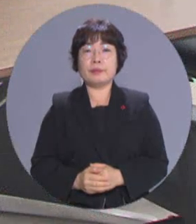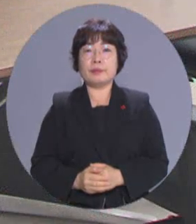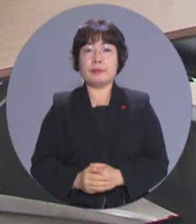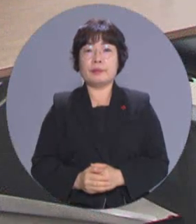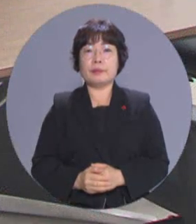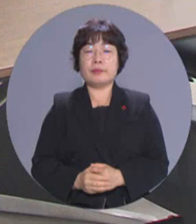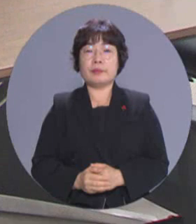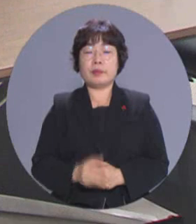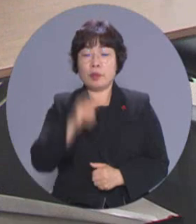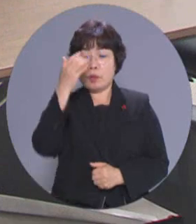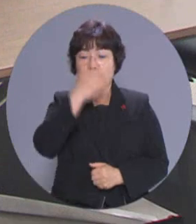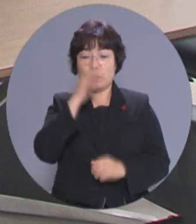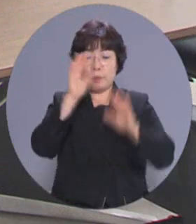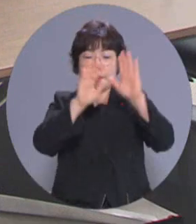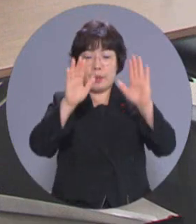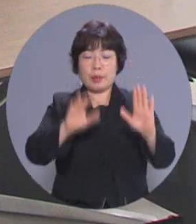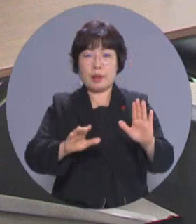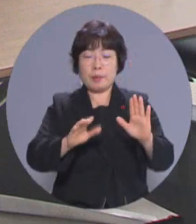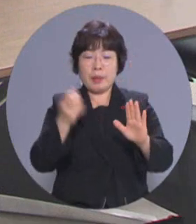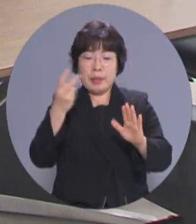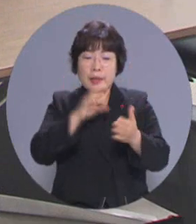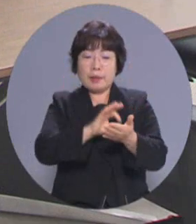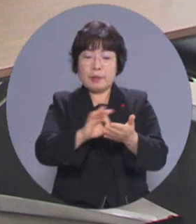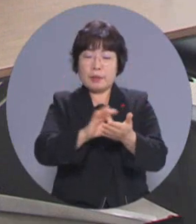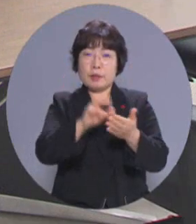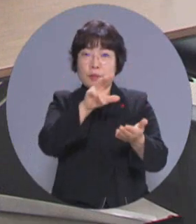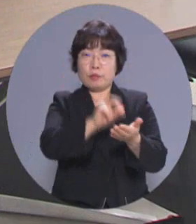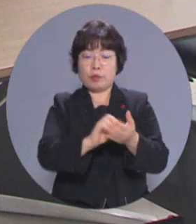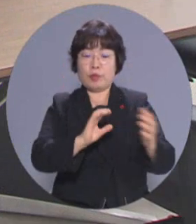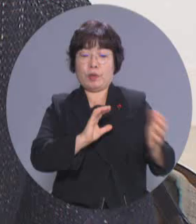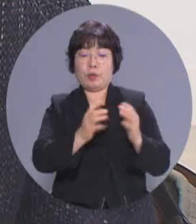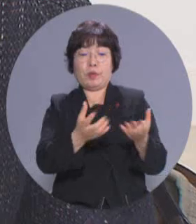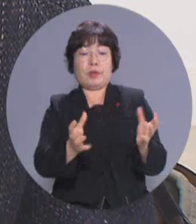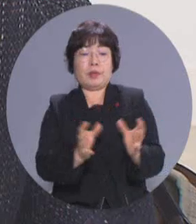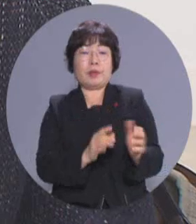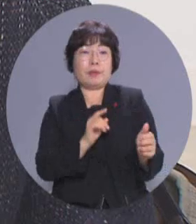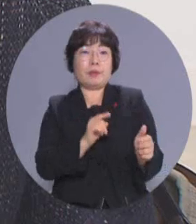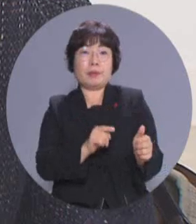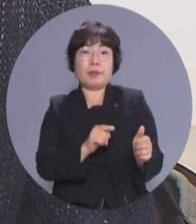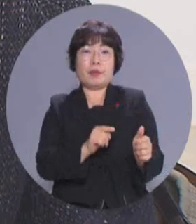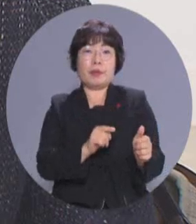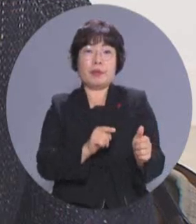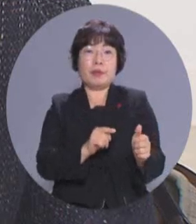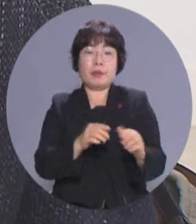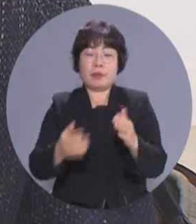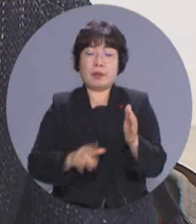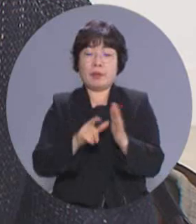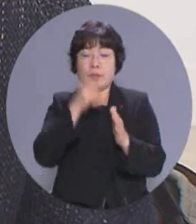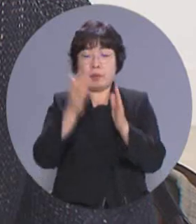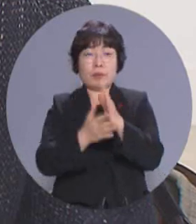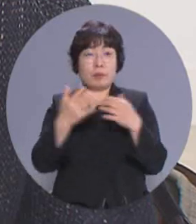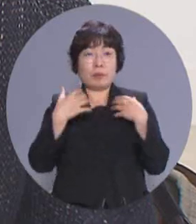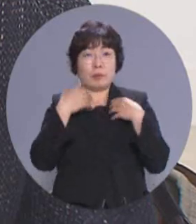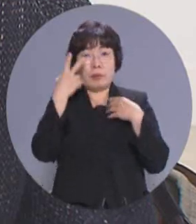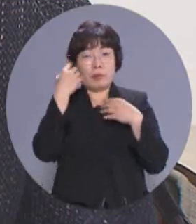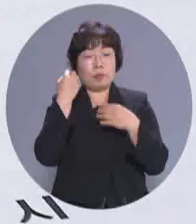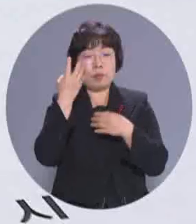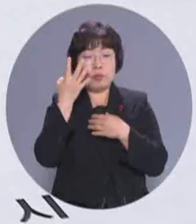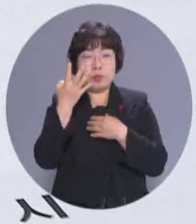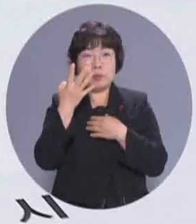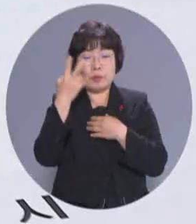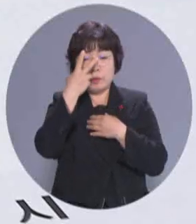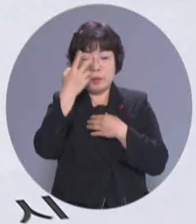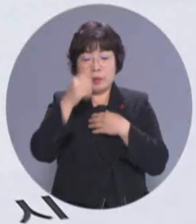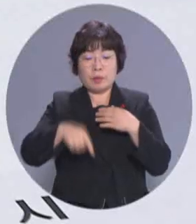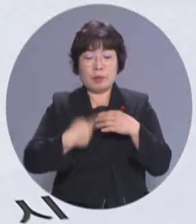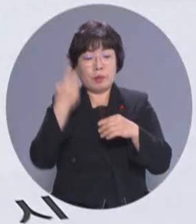기자입니다 세계회장 사방을 논하는 회이 자리에서 여수시는 넉달간 진행한